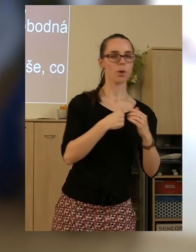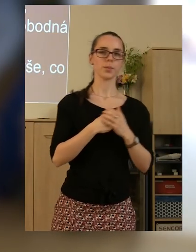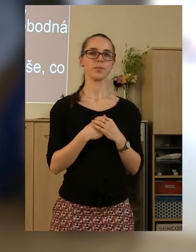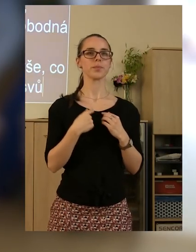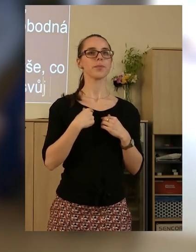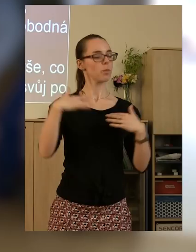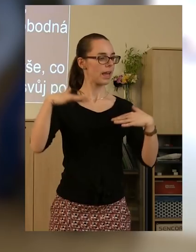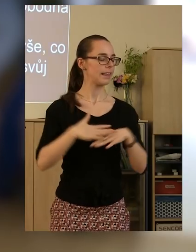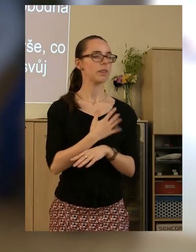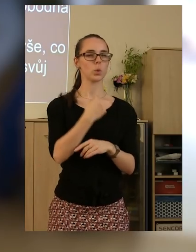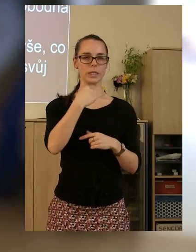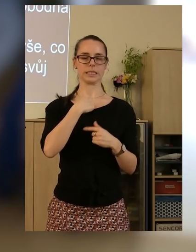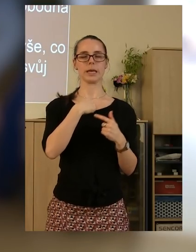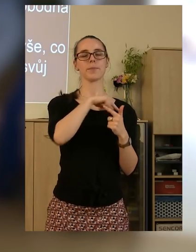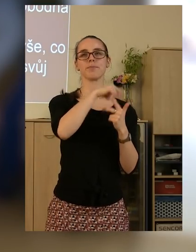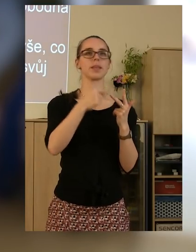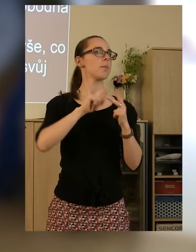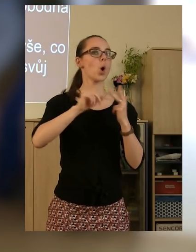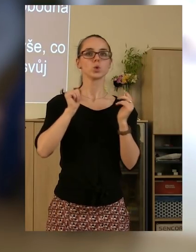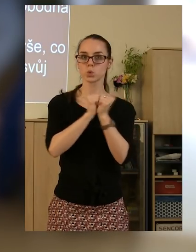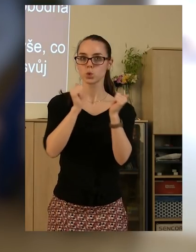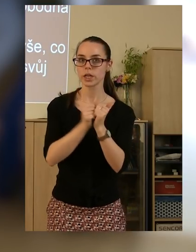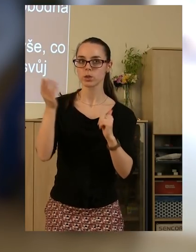intuici, svoji zkušenost.